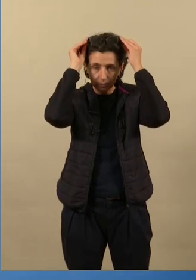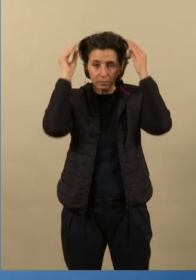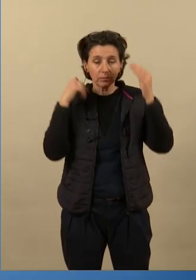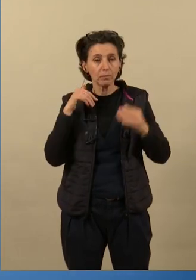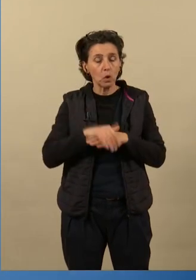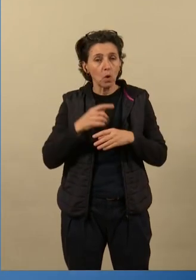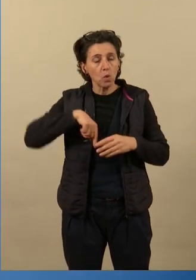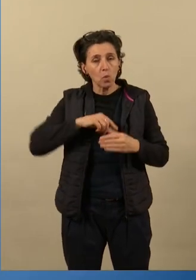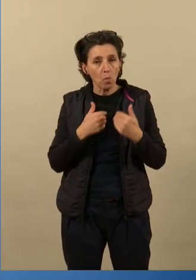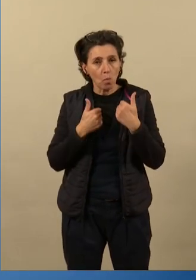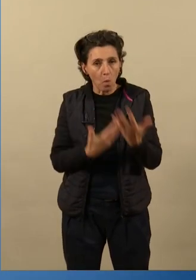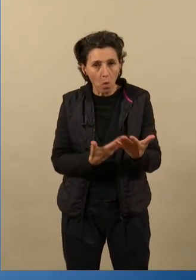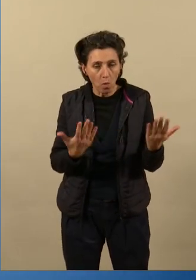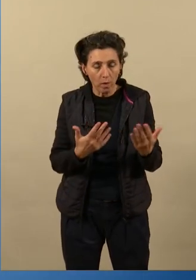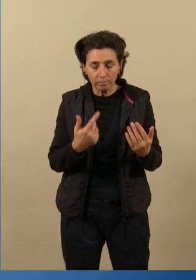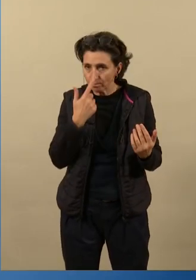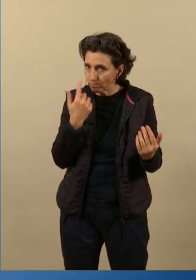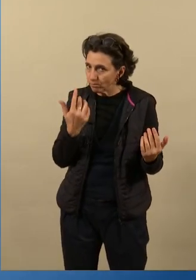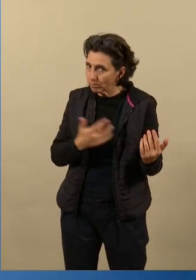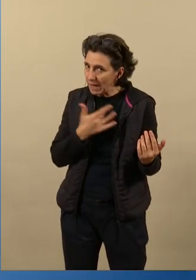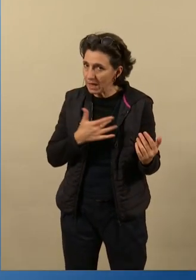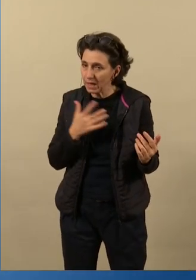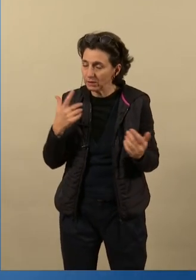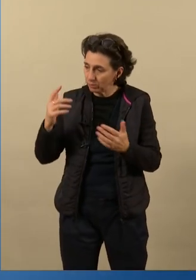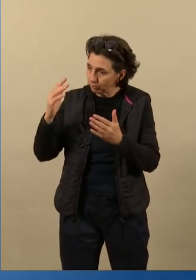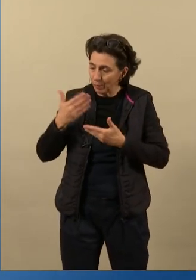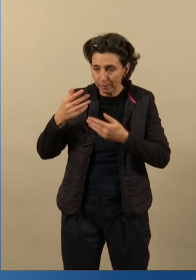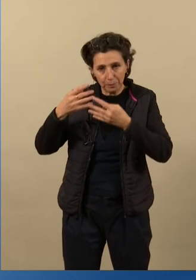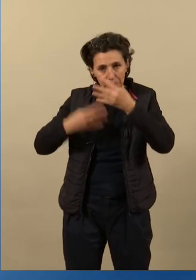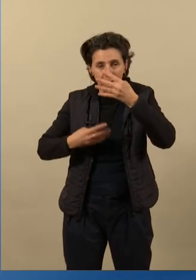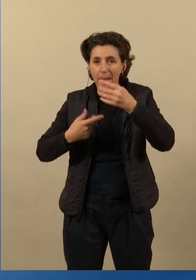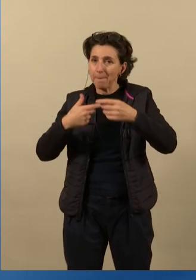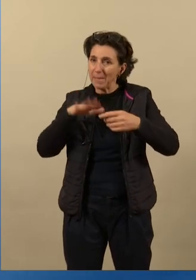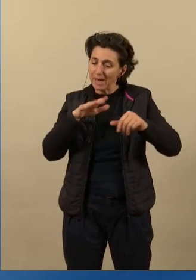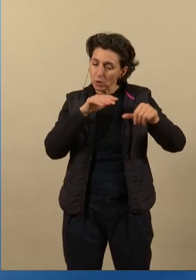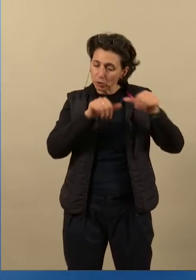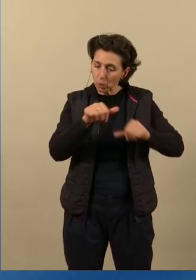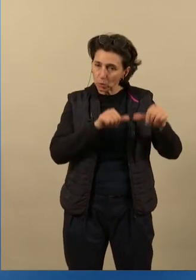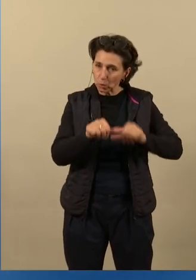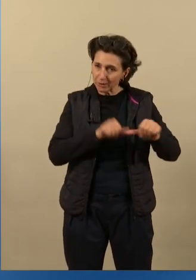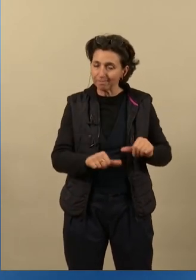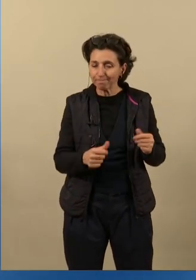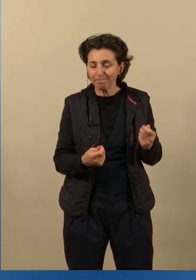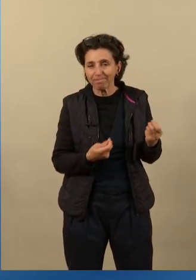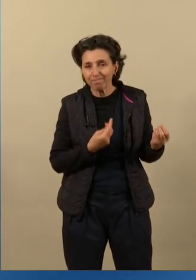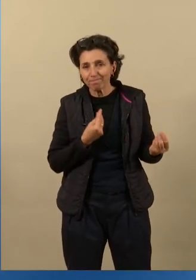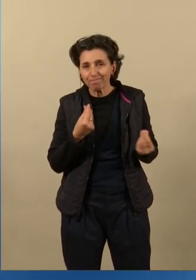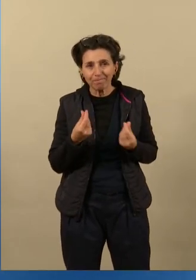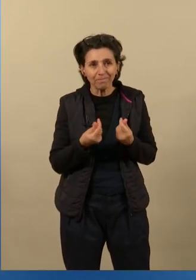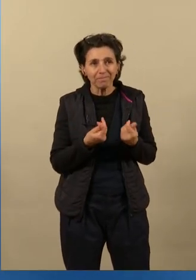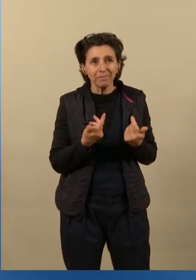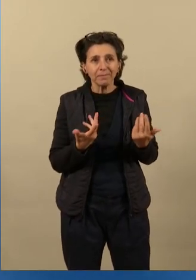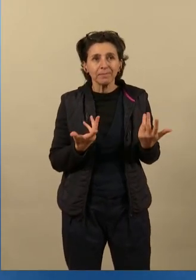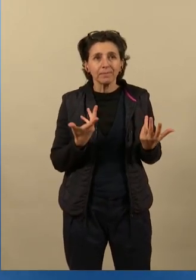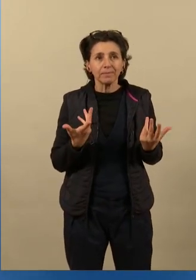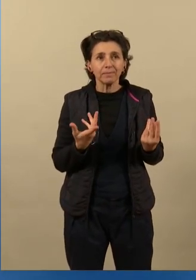me semble qu'elle pose aussi des conditionnalités qui n'affirment pas davantage à